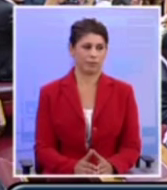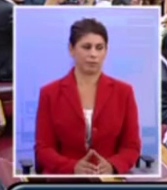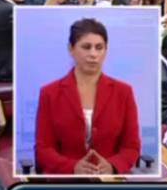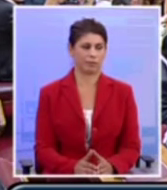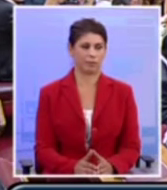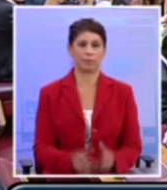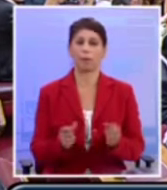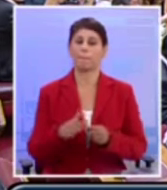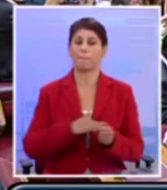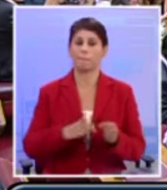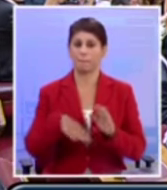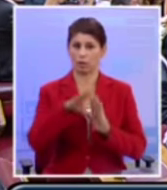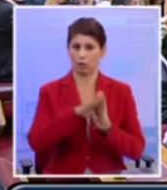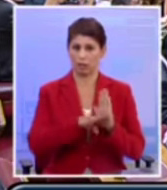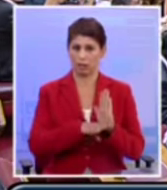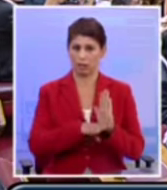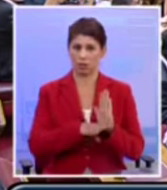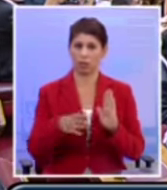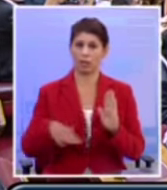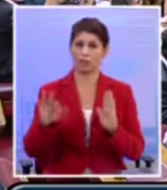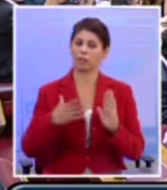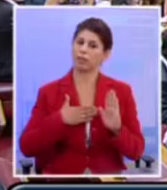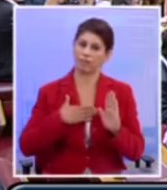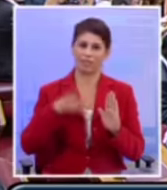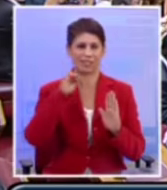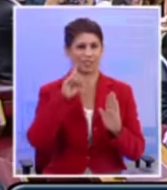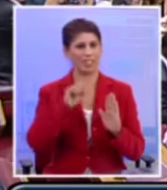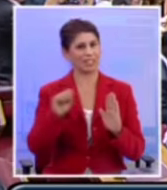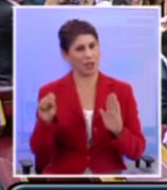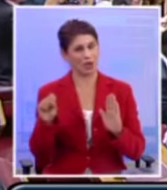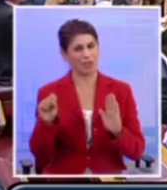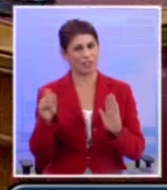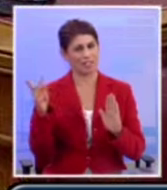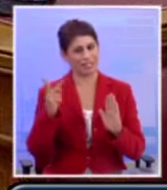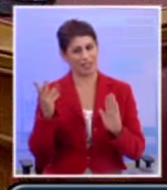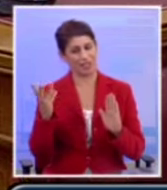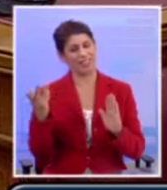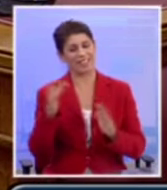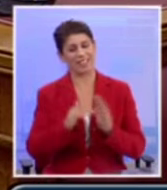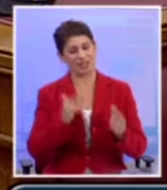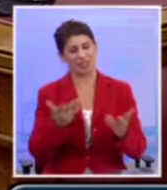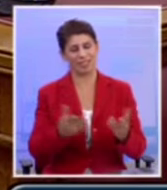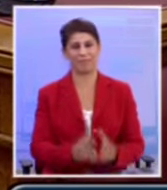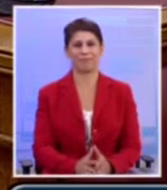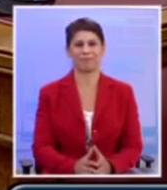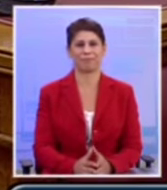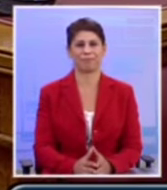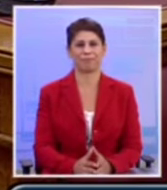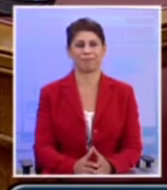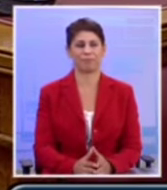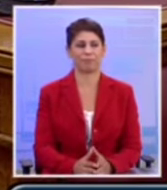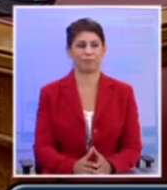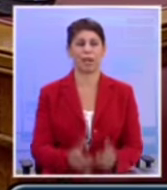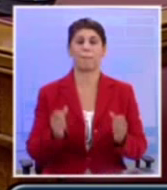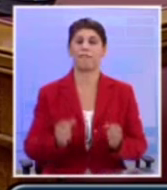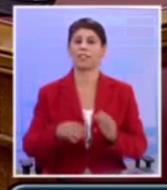Με βάση το καταστατικό, καταρχάς να ευχαριστήσω την κυρία Σακοράφα για τις 2-3 ερωτήσεις που έκανα. Με